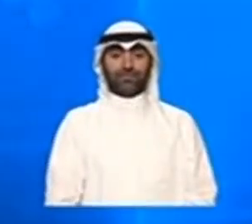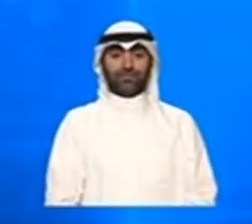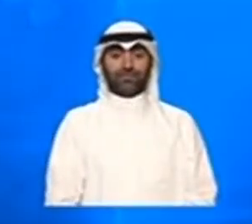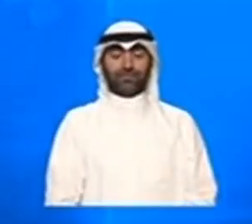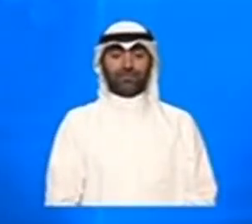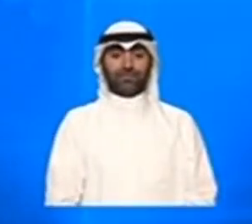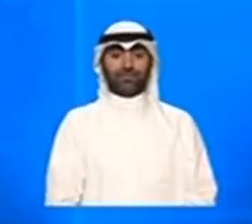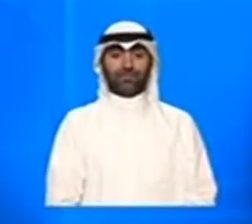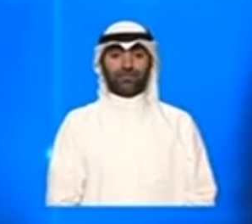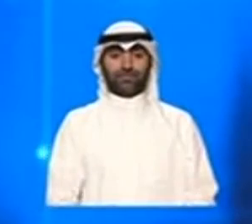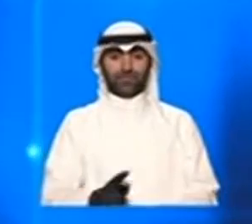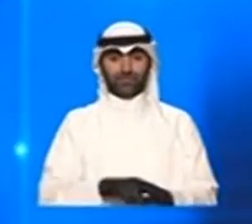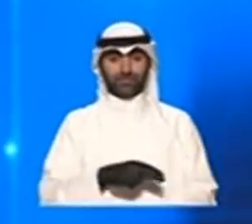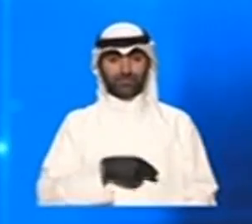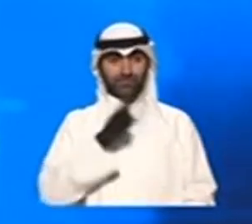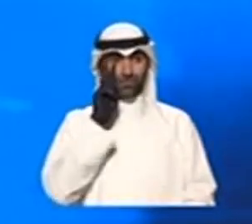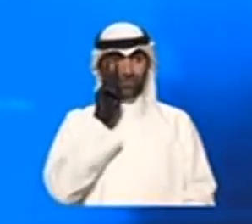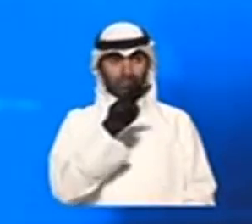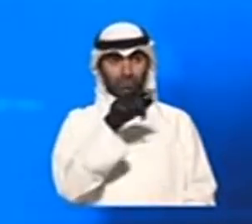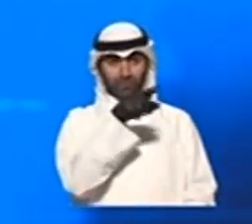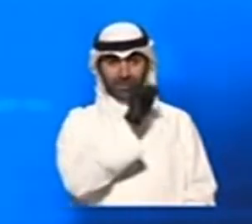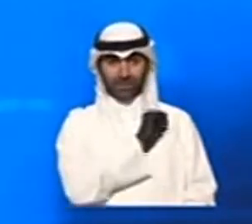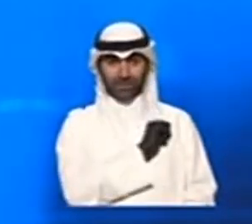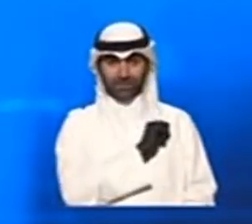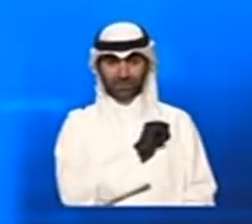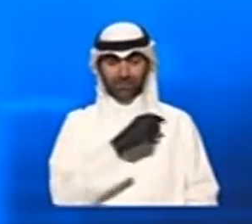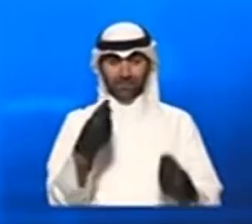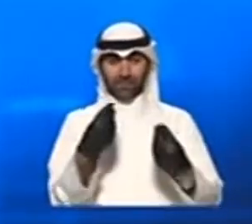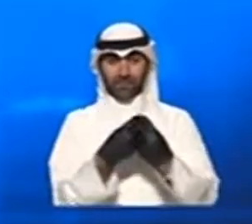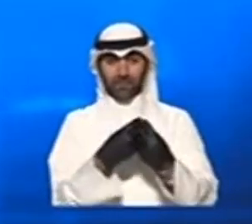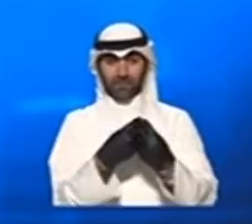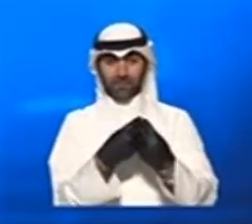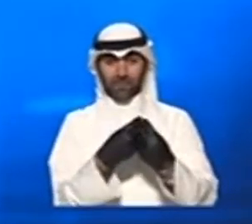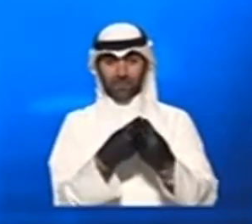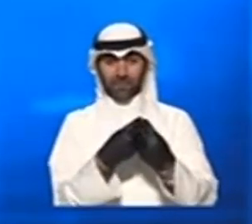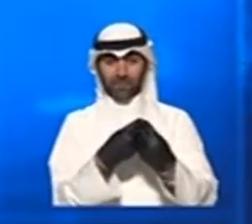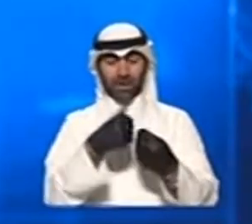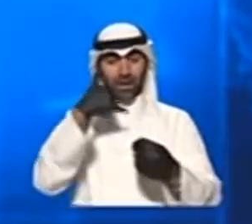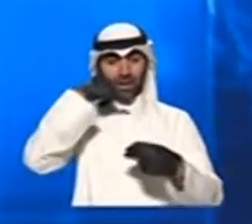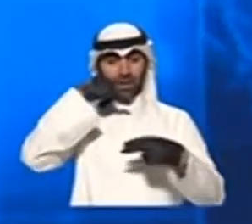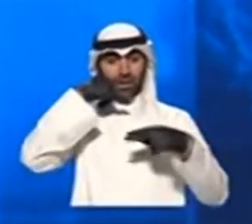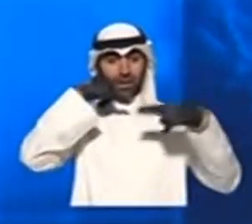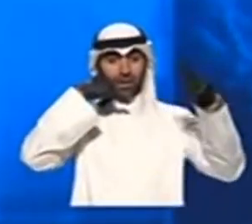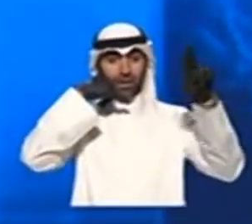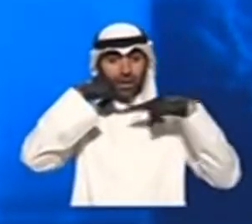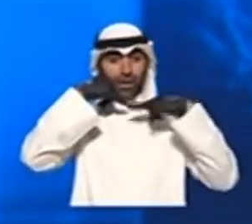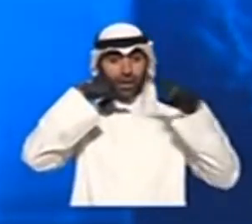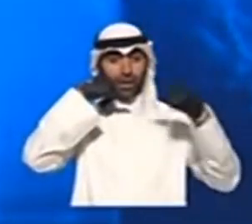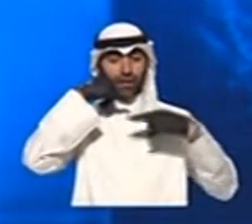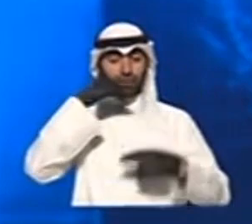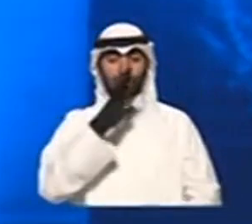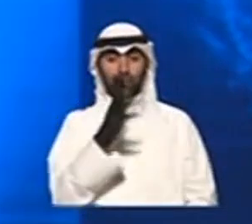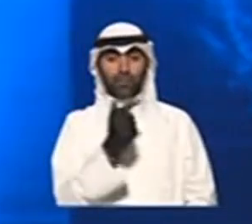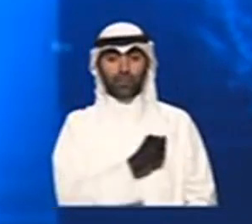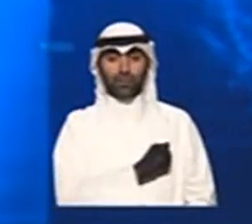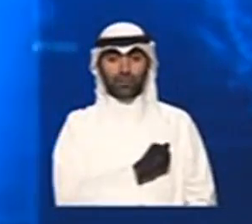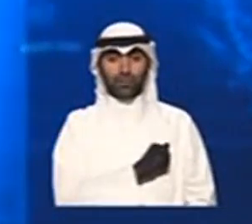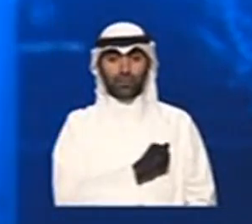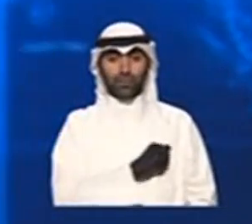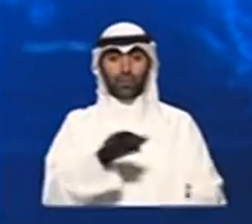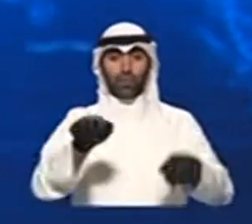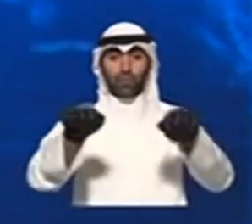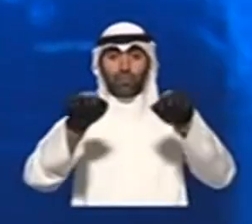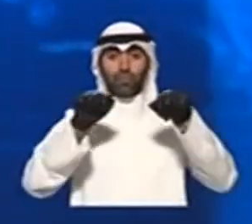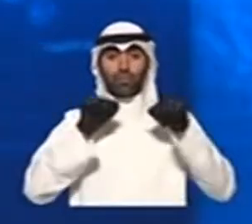وحول هذا الموضوع معنا على الطرف الآخر من الهاتف مدير منطقة الأحمدية الصحية الدكتور